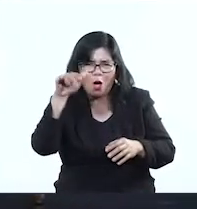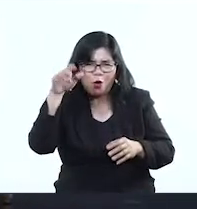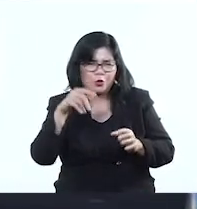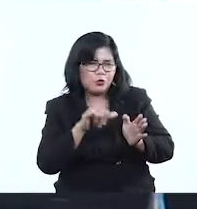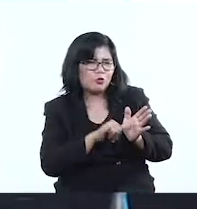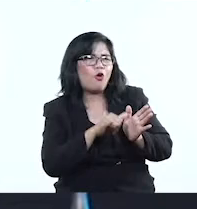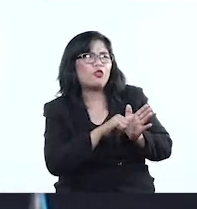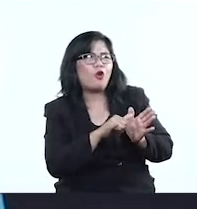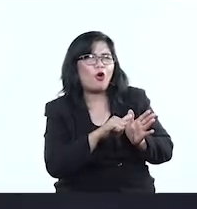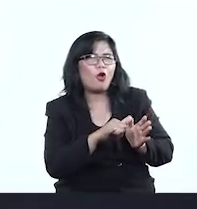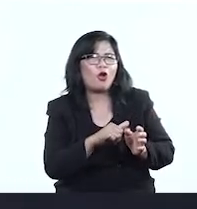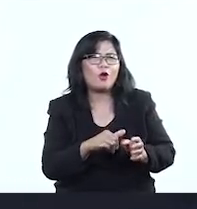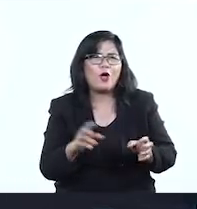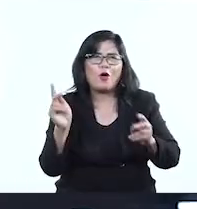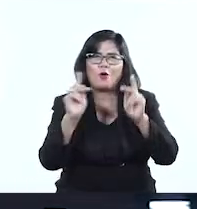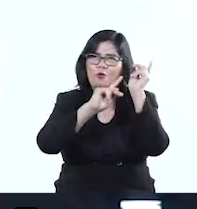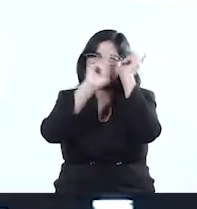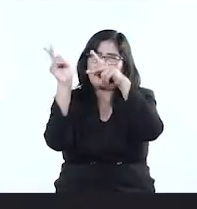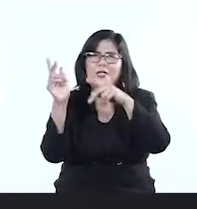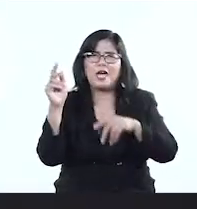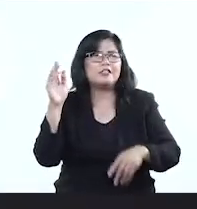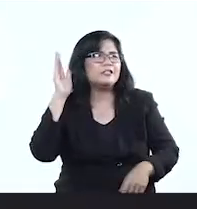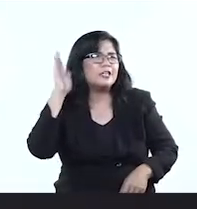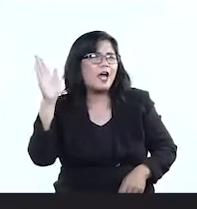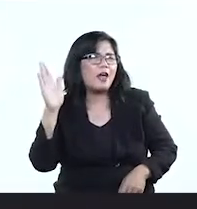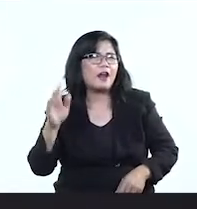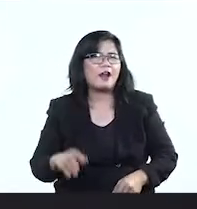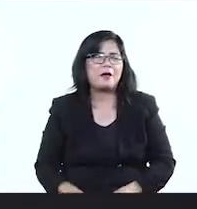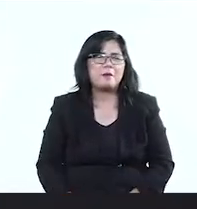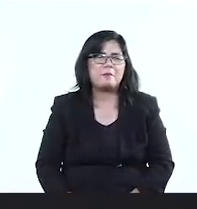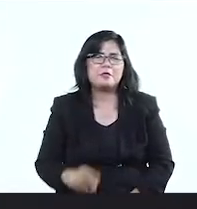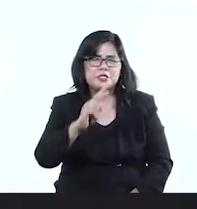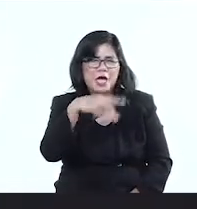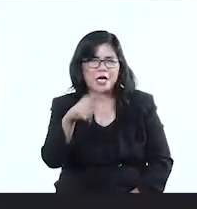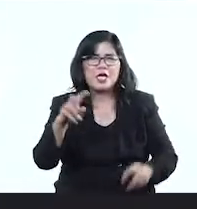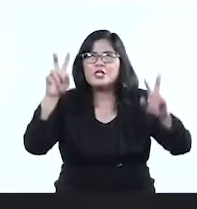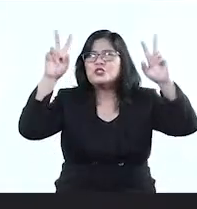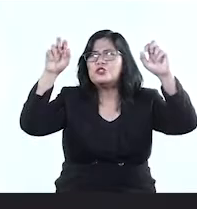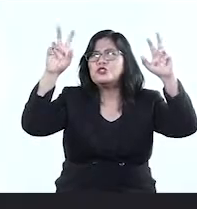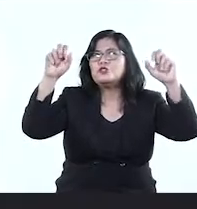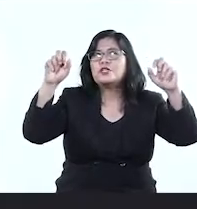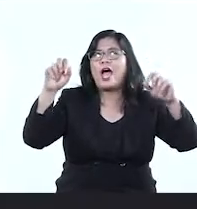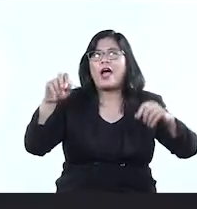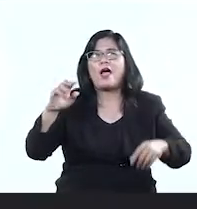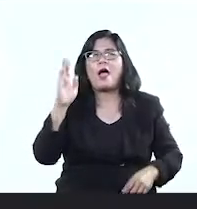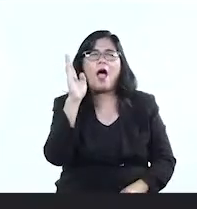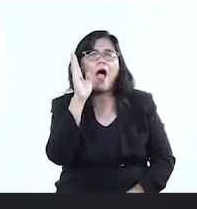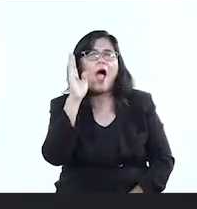ini Dia pengen sekali konsepnya didengar Hai Camelia mencari judul-judul yang bombastis